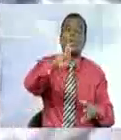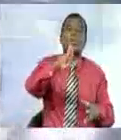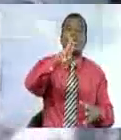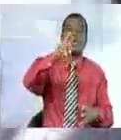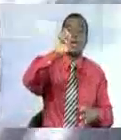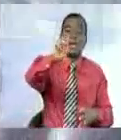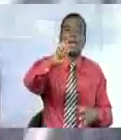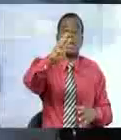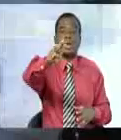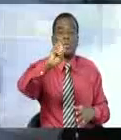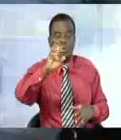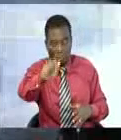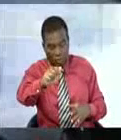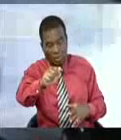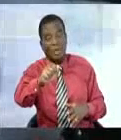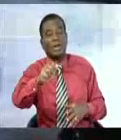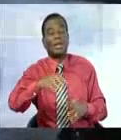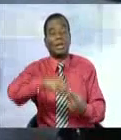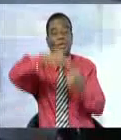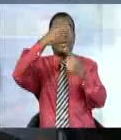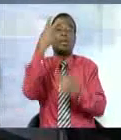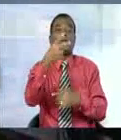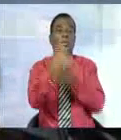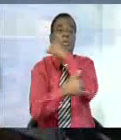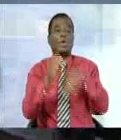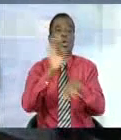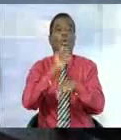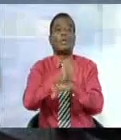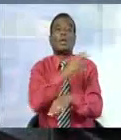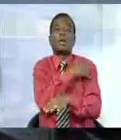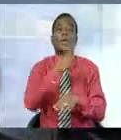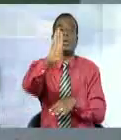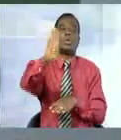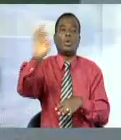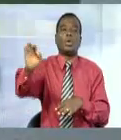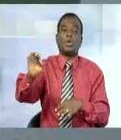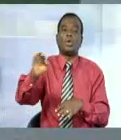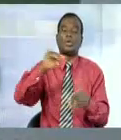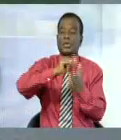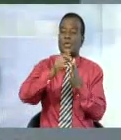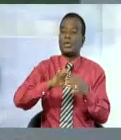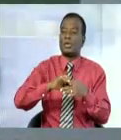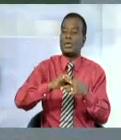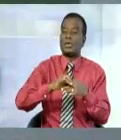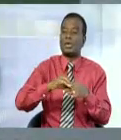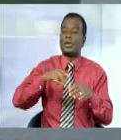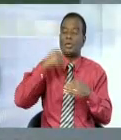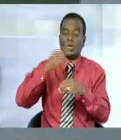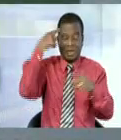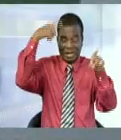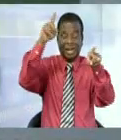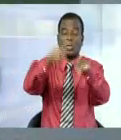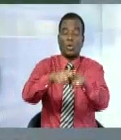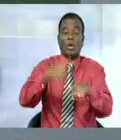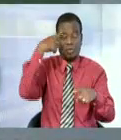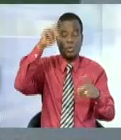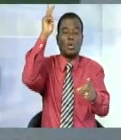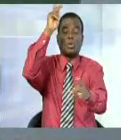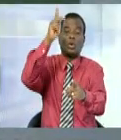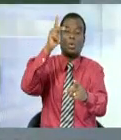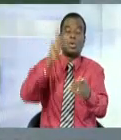africaine. Les experts des deux pays, Côte d'Ivoire et Burkina Faso, ceux de l'UEMOA, se sont mis d'accord sur le